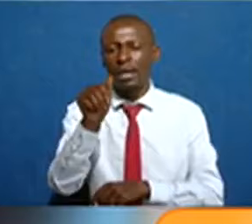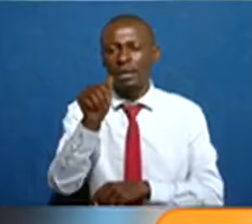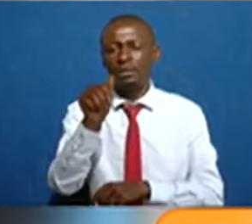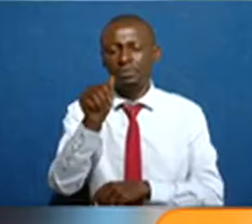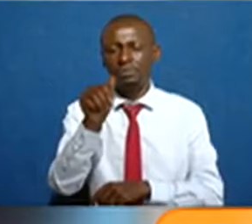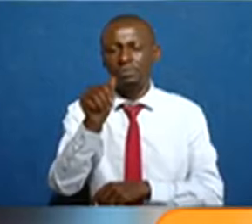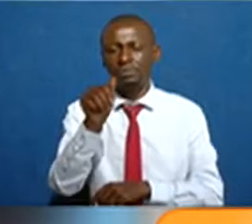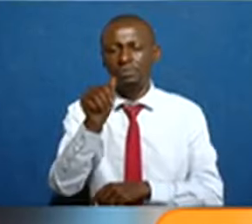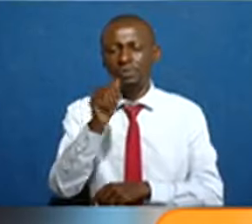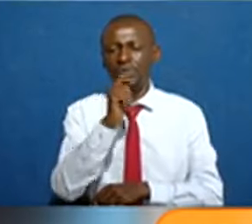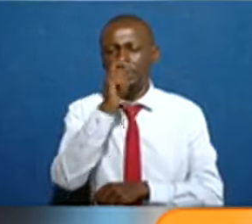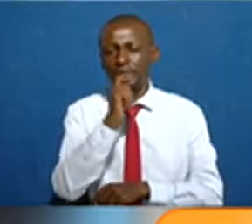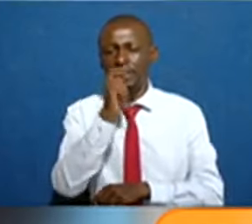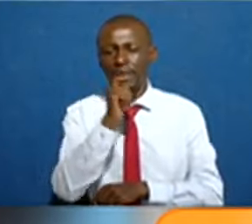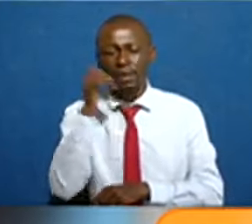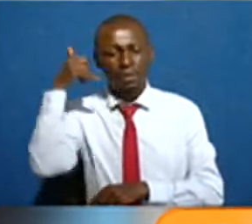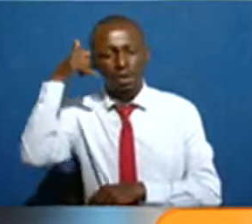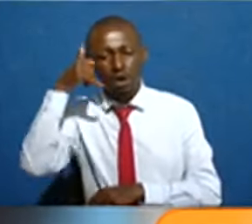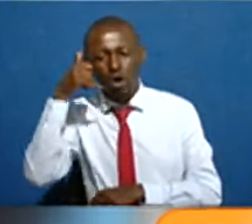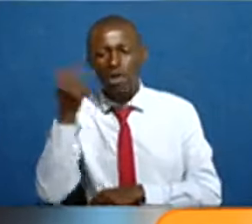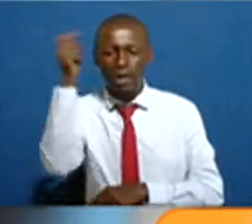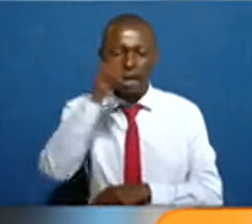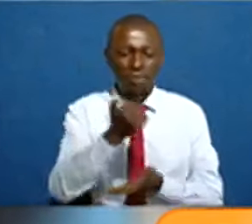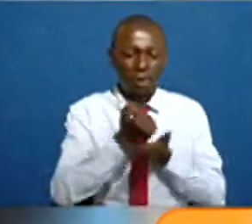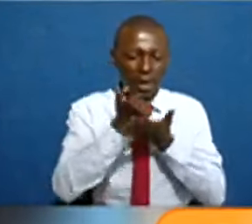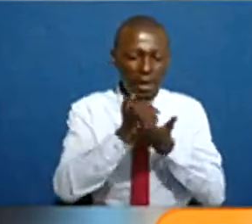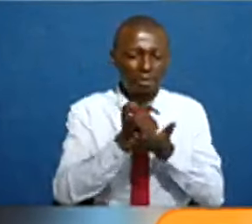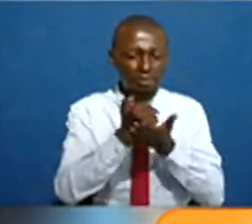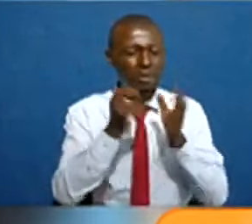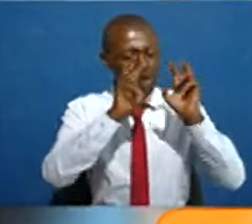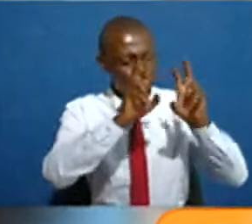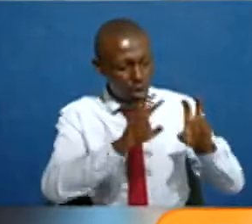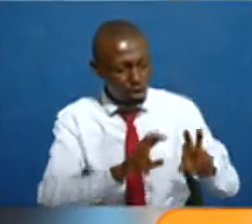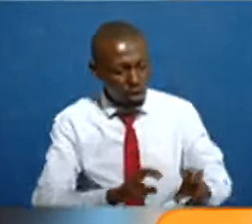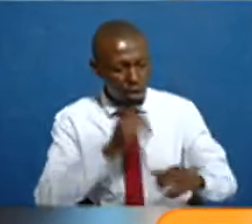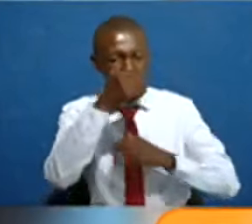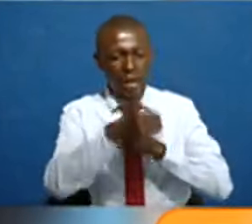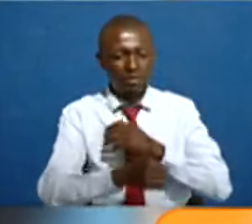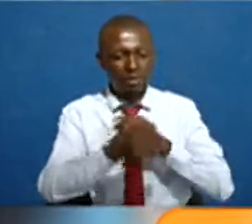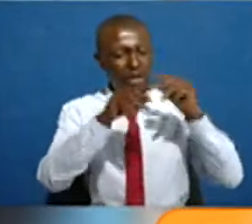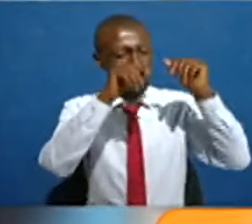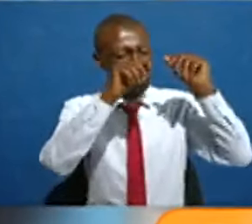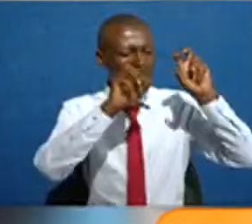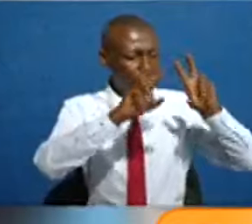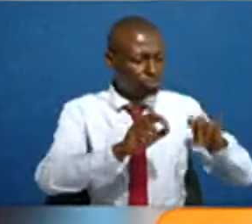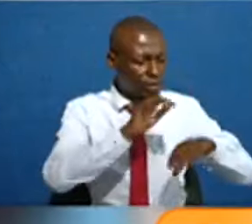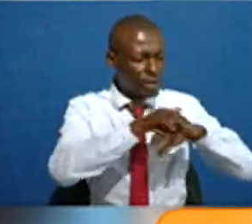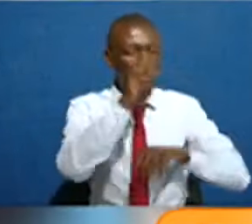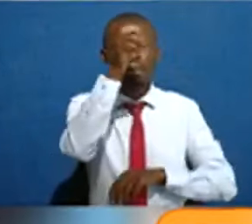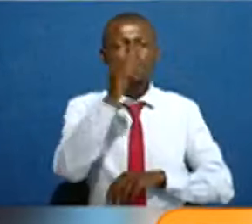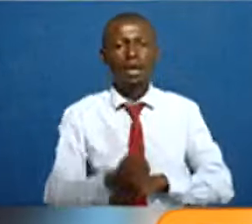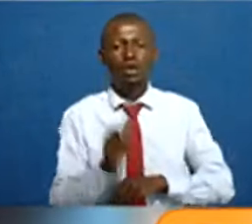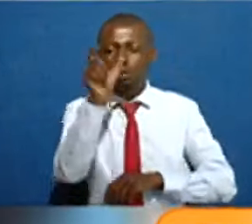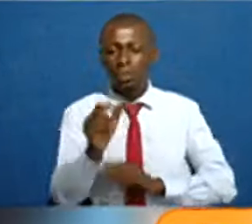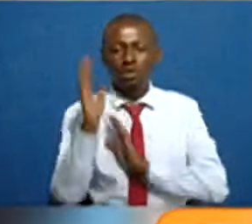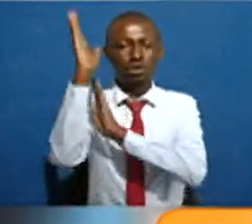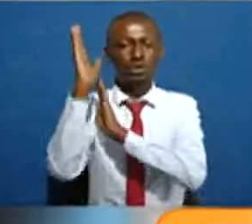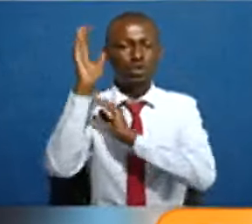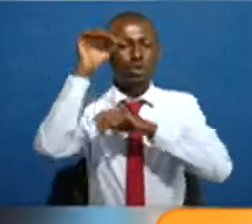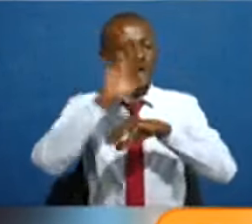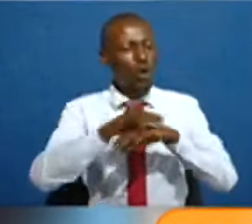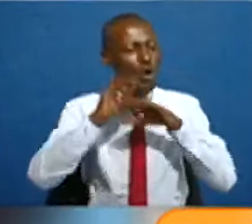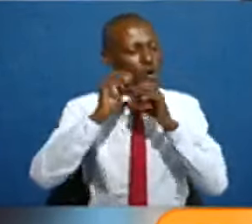Wakachimbua. Ndio after kumaliza kutoa hiyo mchanga ilikuwa hapo ndani, akamkosa soja akamwambia,